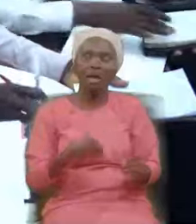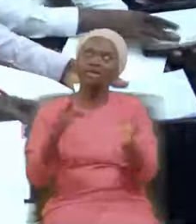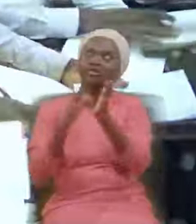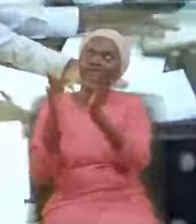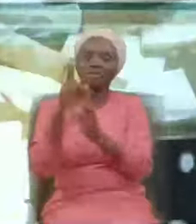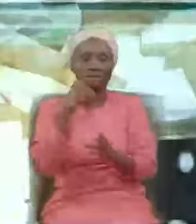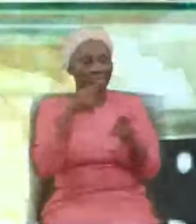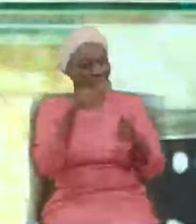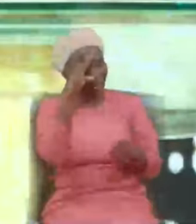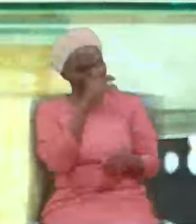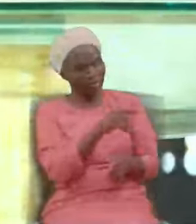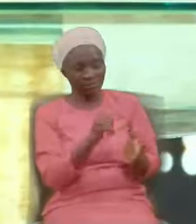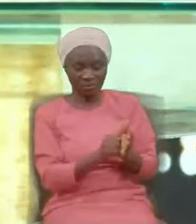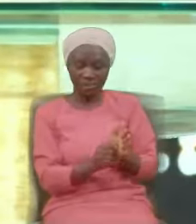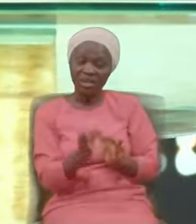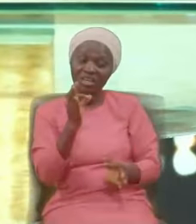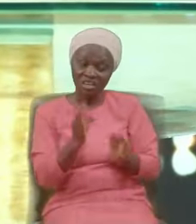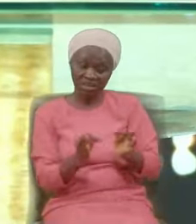Jésus lui dit,